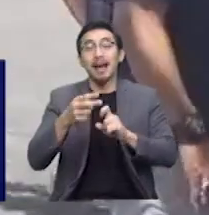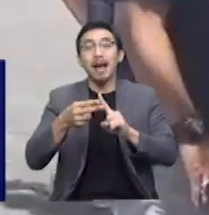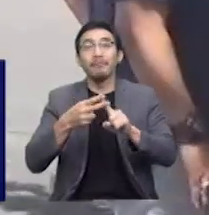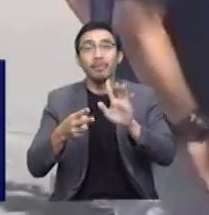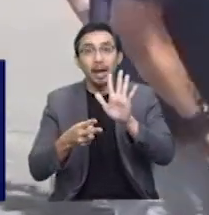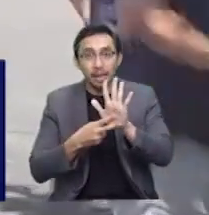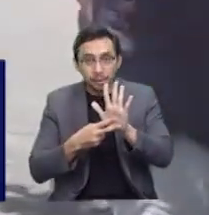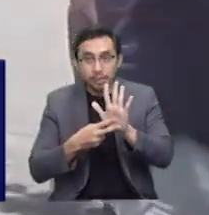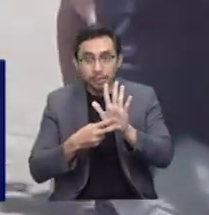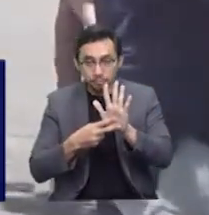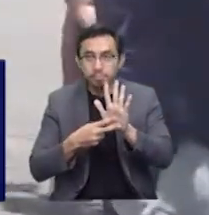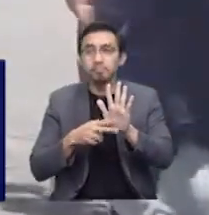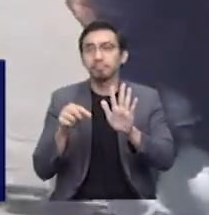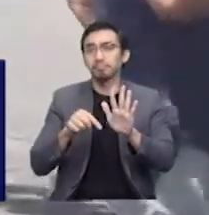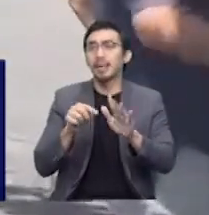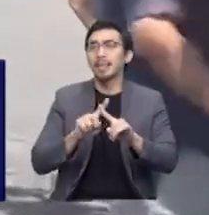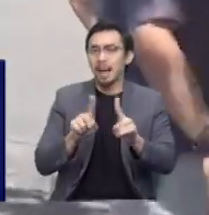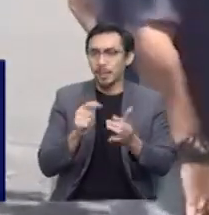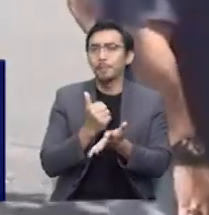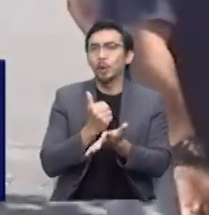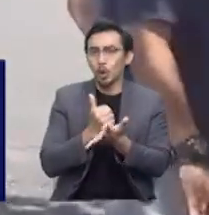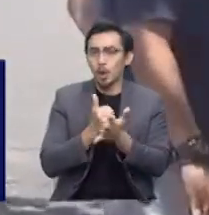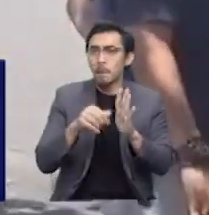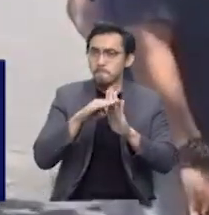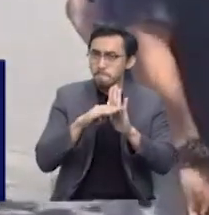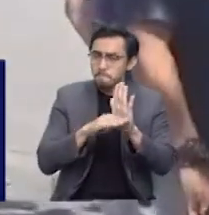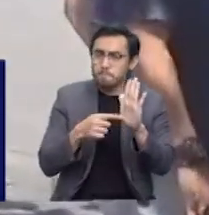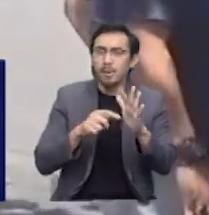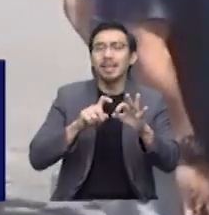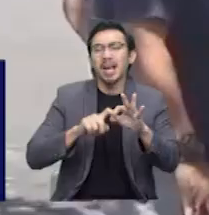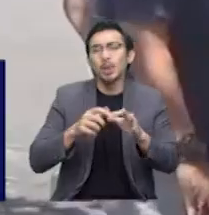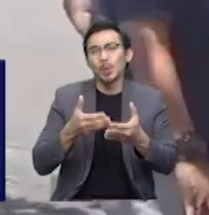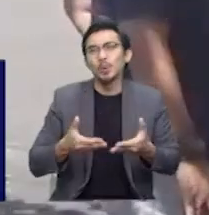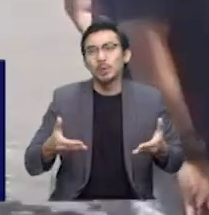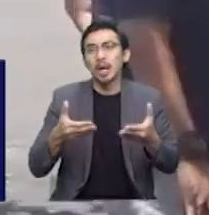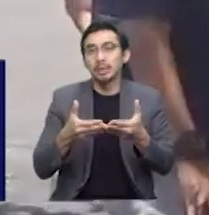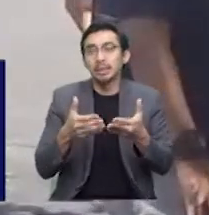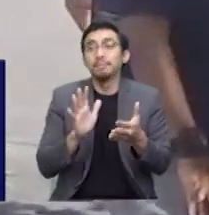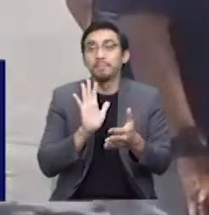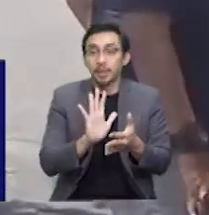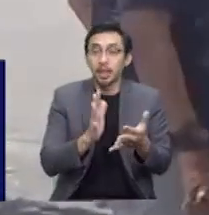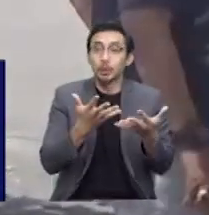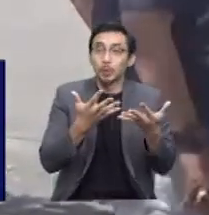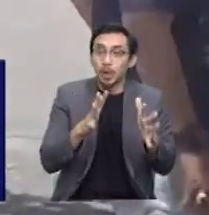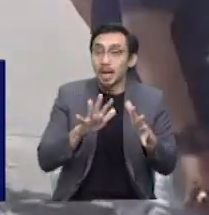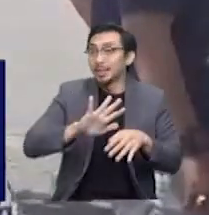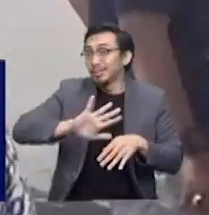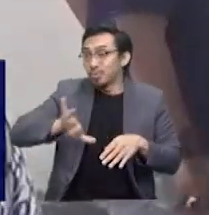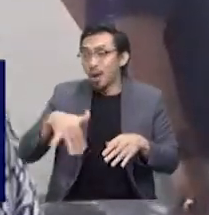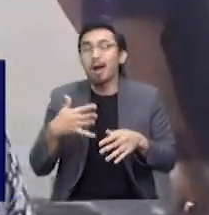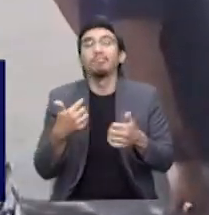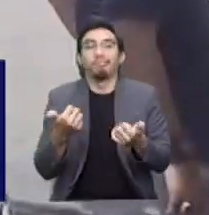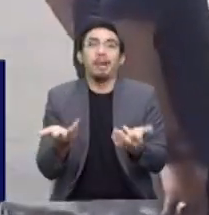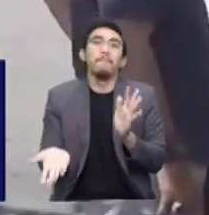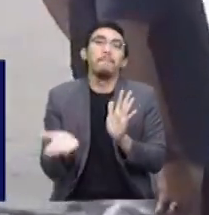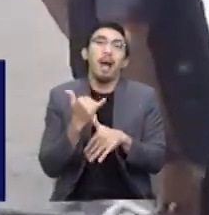situasional. Puncak-puncaknya kan di saat pergantian tahun, setelah itu sifat situasional dan selektif dan prioritas biasanya